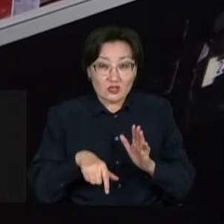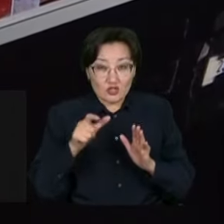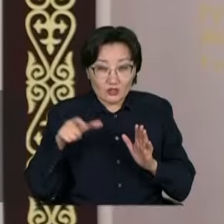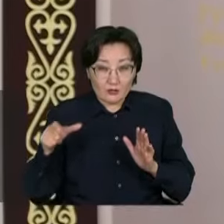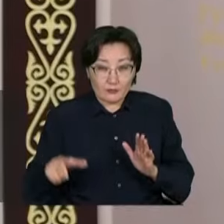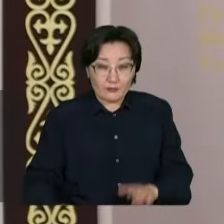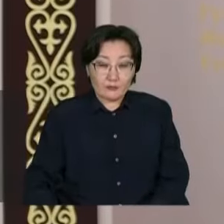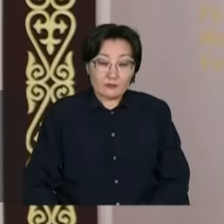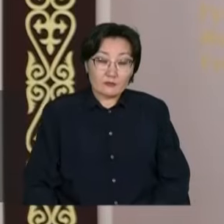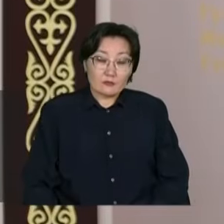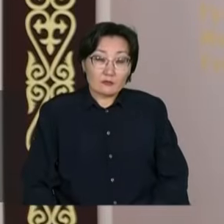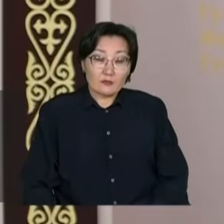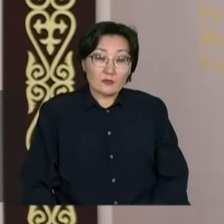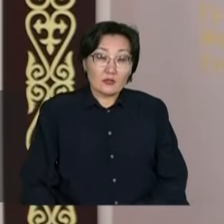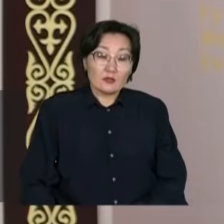казахстанцам.